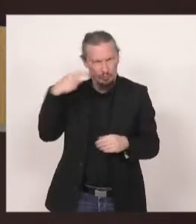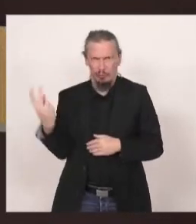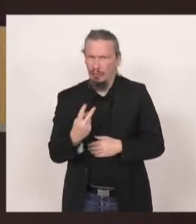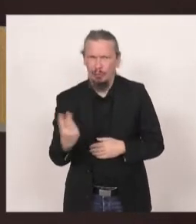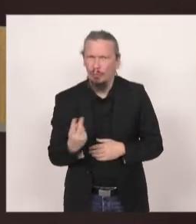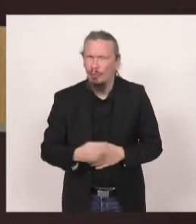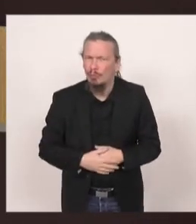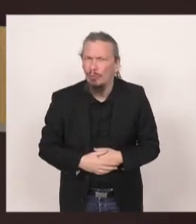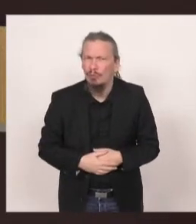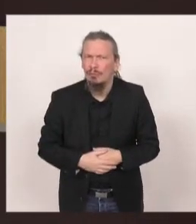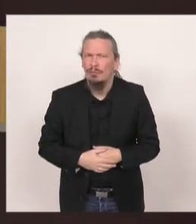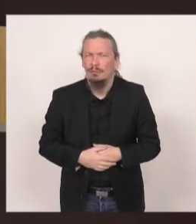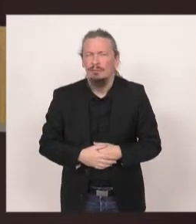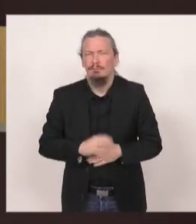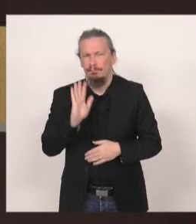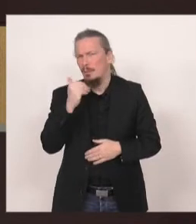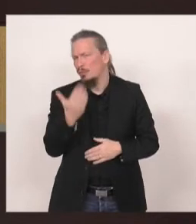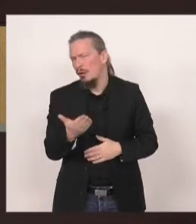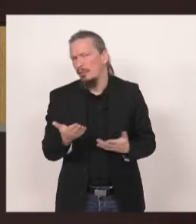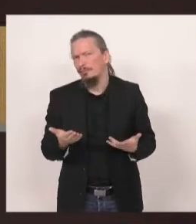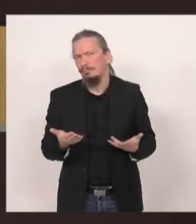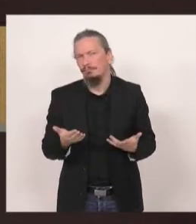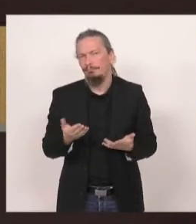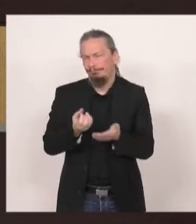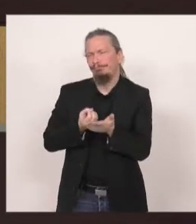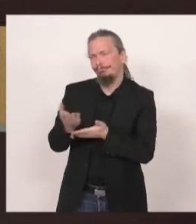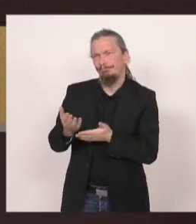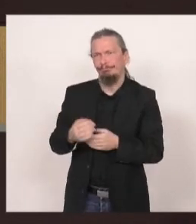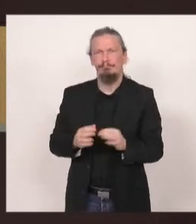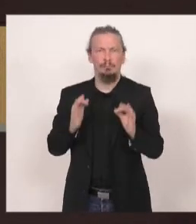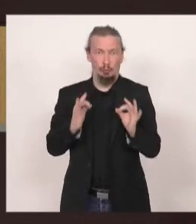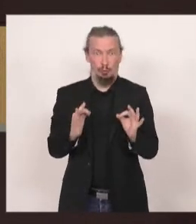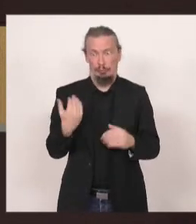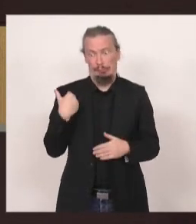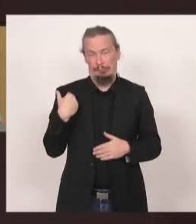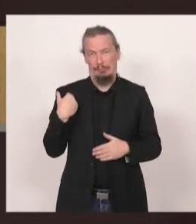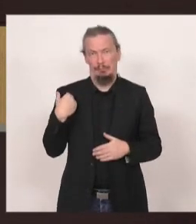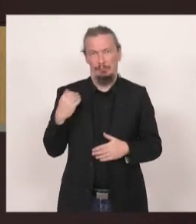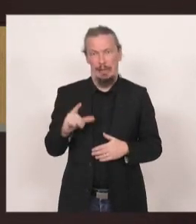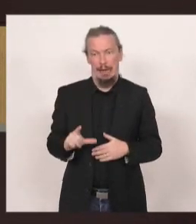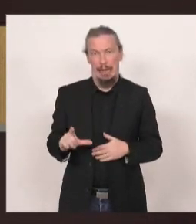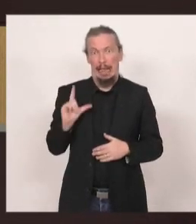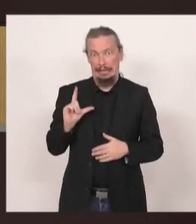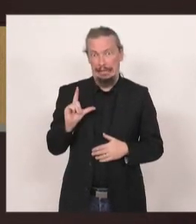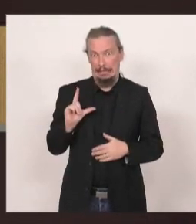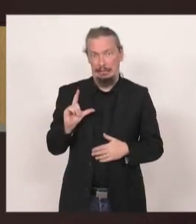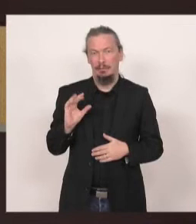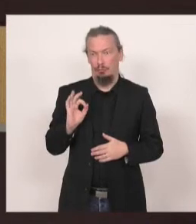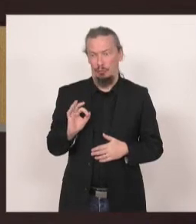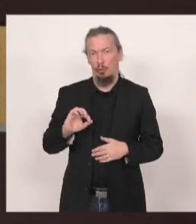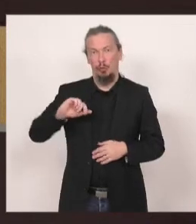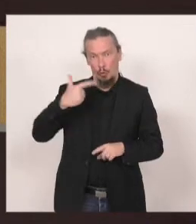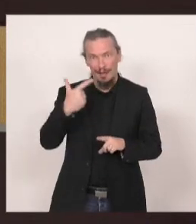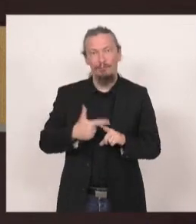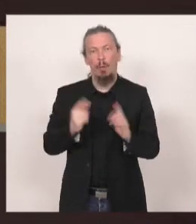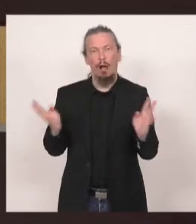d'ailleurs dire à cet égard que pas plus tard que ce lundi, nous avons réuni pour la 2e